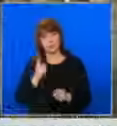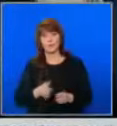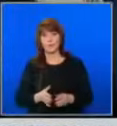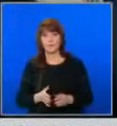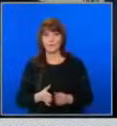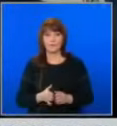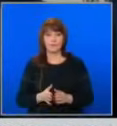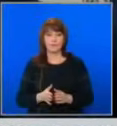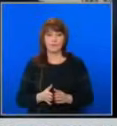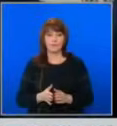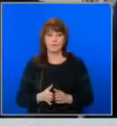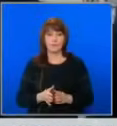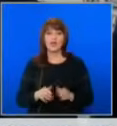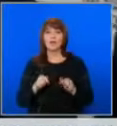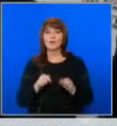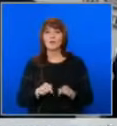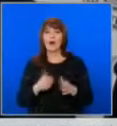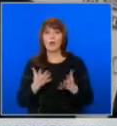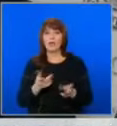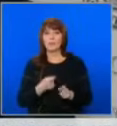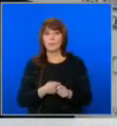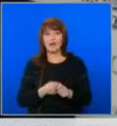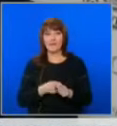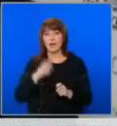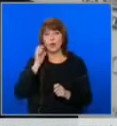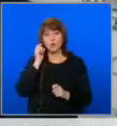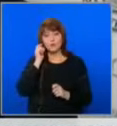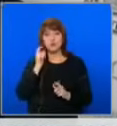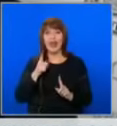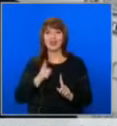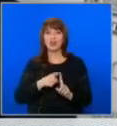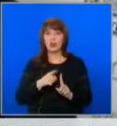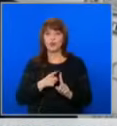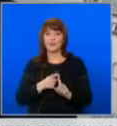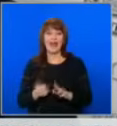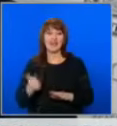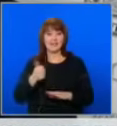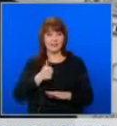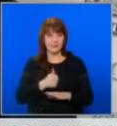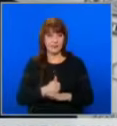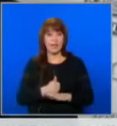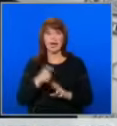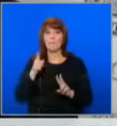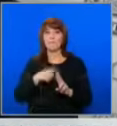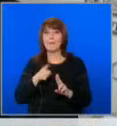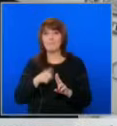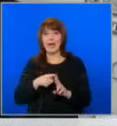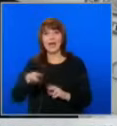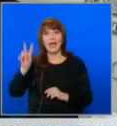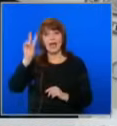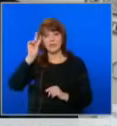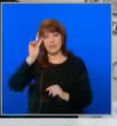незаконосъобразност това което прави г-жа тодева която е назначена от продължаваме промяната е изпълнение на